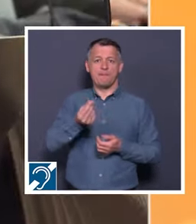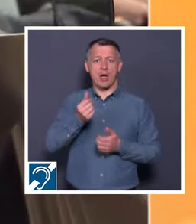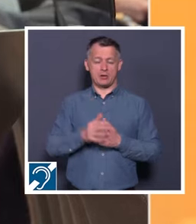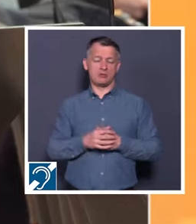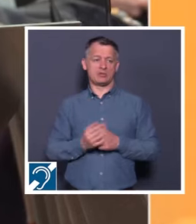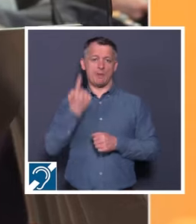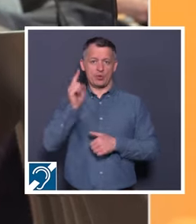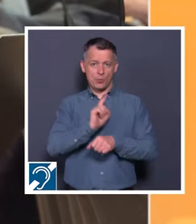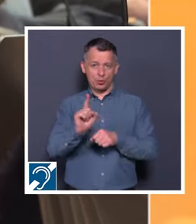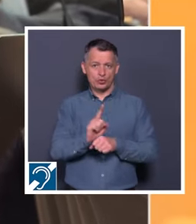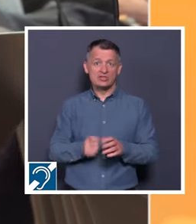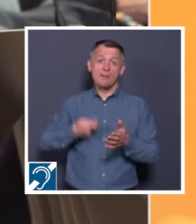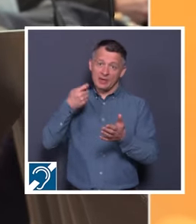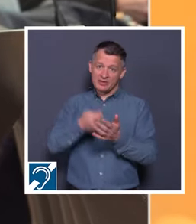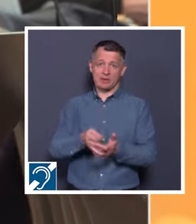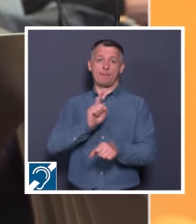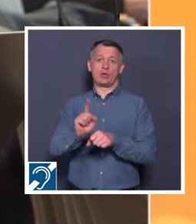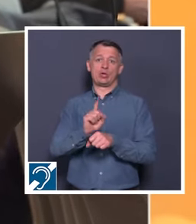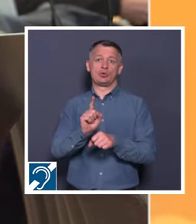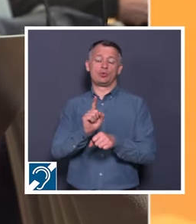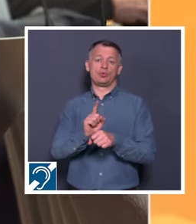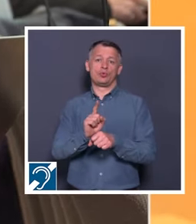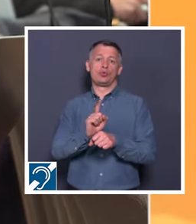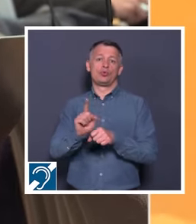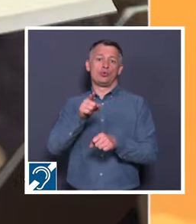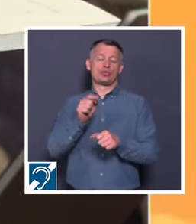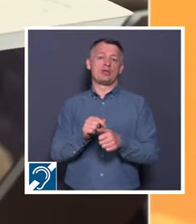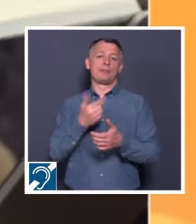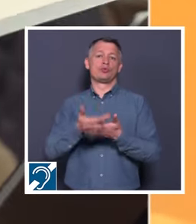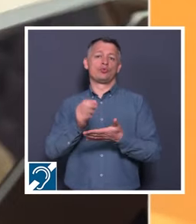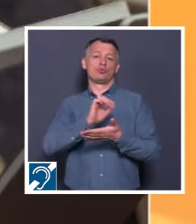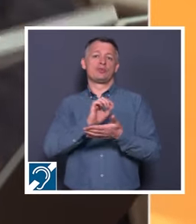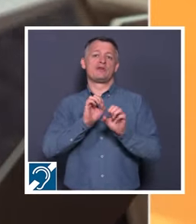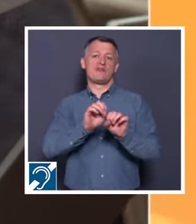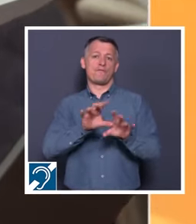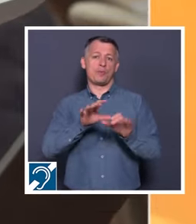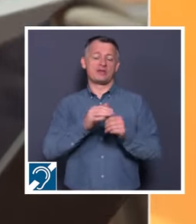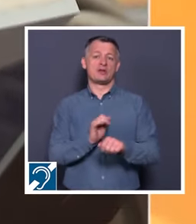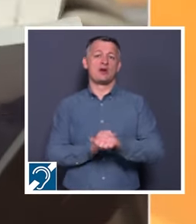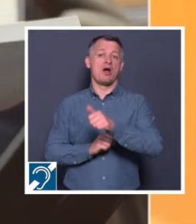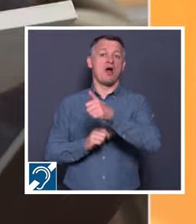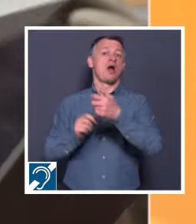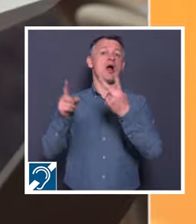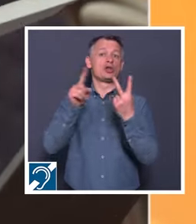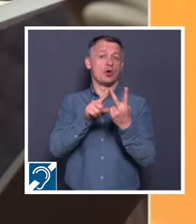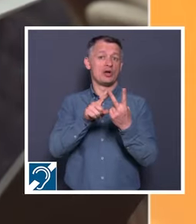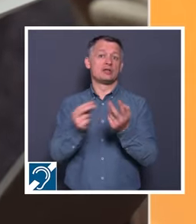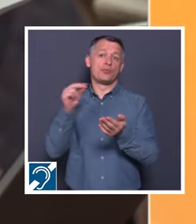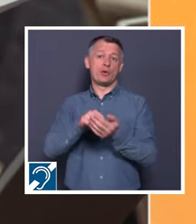e primul lucru, de să plătim pentru conținut. În al doilea rând, eu cred că este foarte important să punem presiune pe